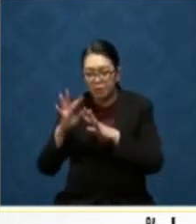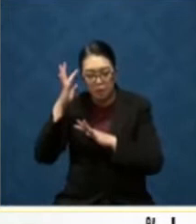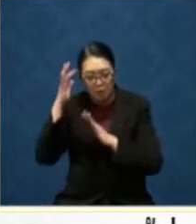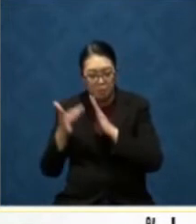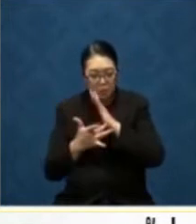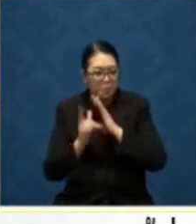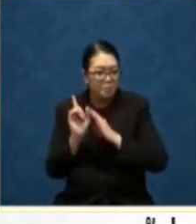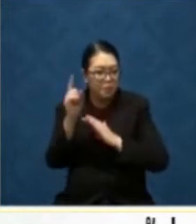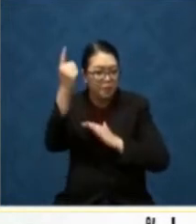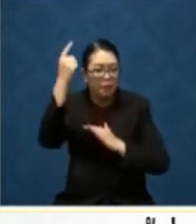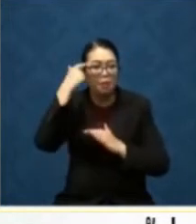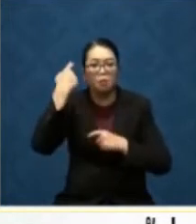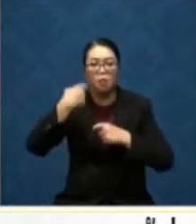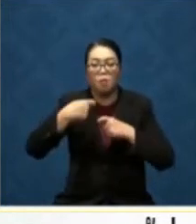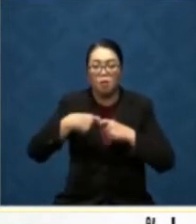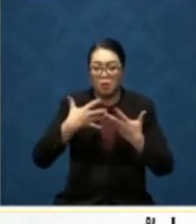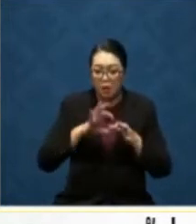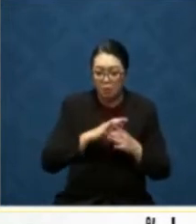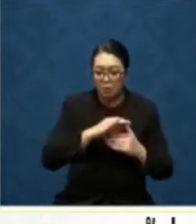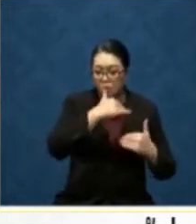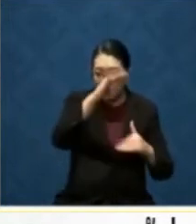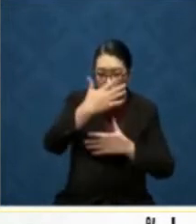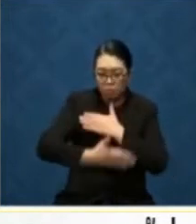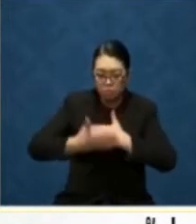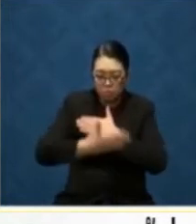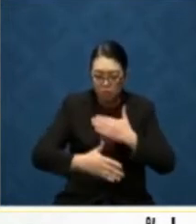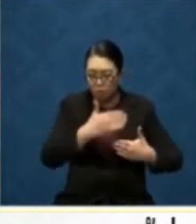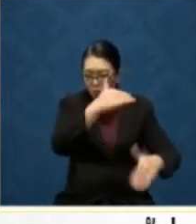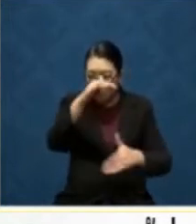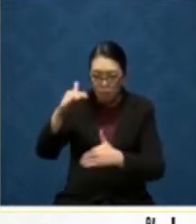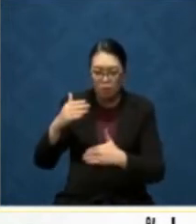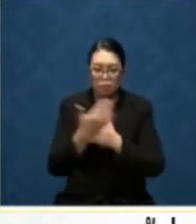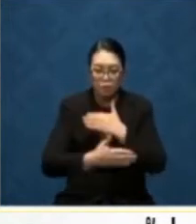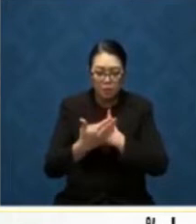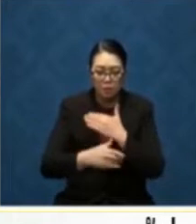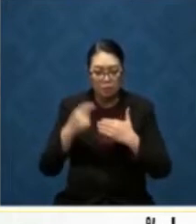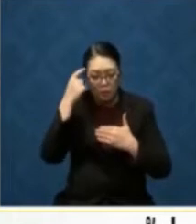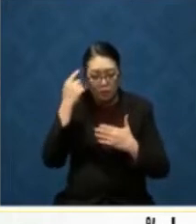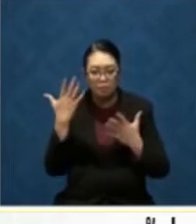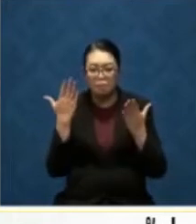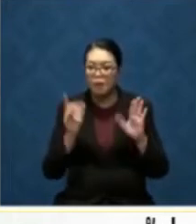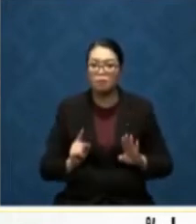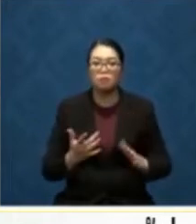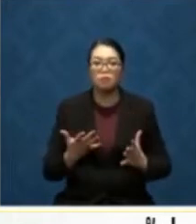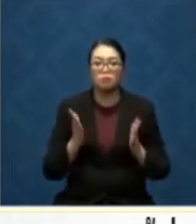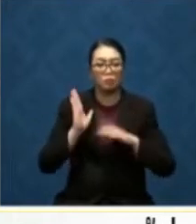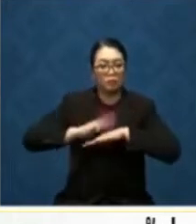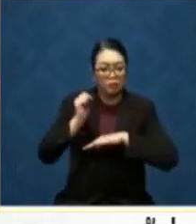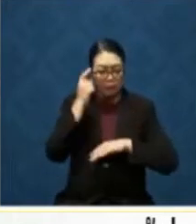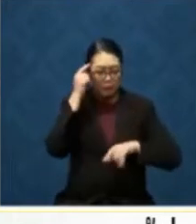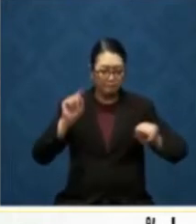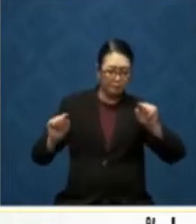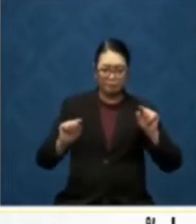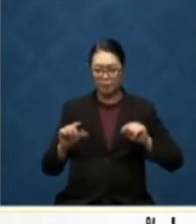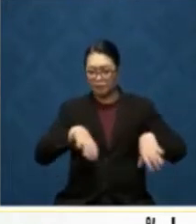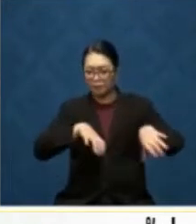หรอแบแต่เรื่องเกี่ยวกับการขนส่ทางร่างเหลานี้เป็ต้นแต่วาก็ยัไม